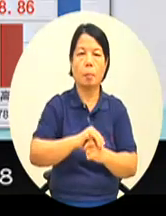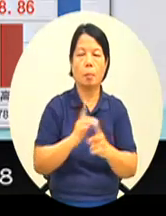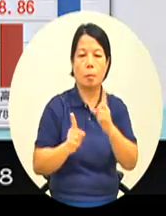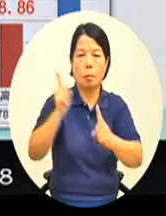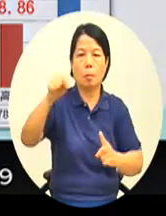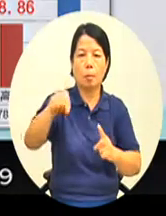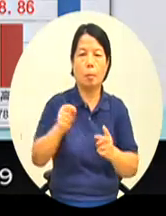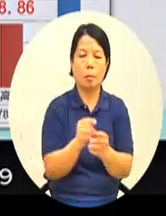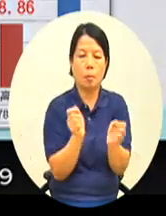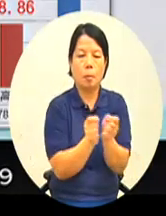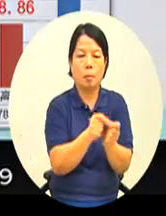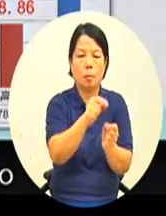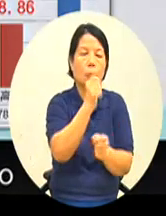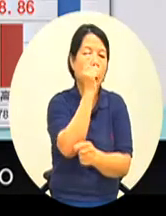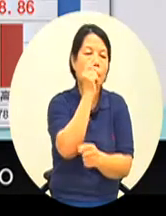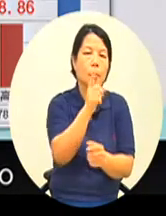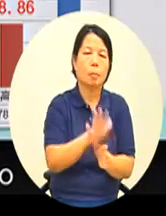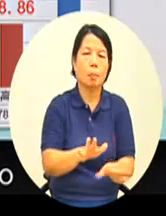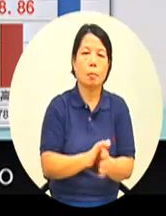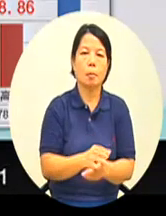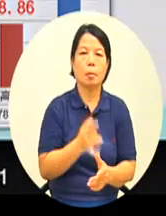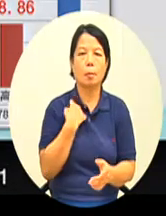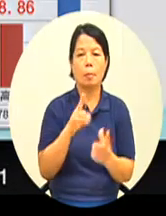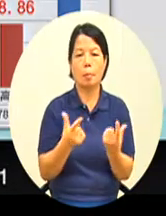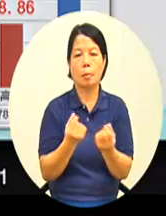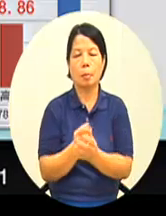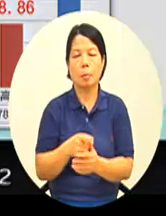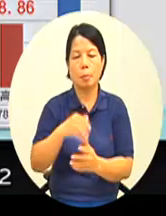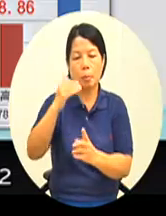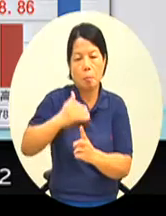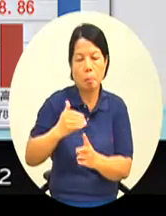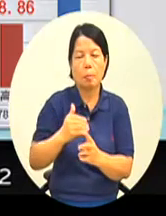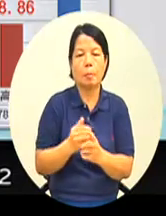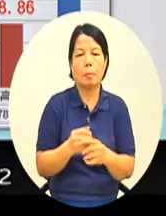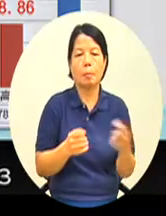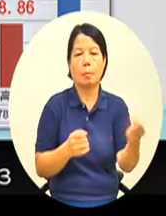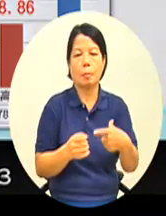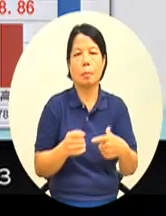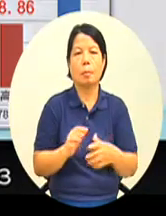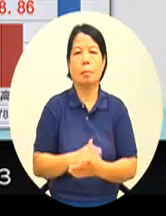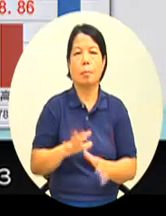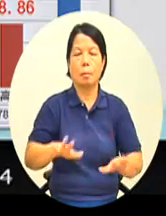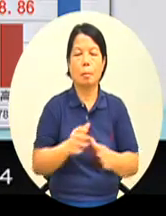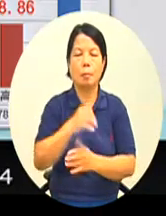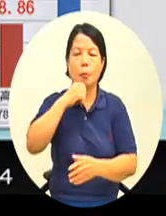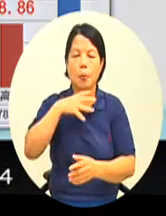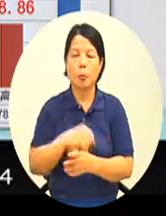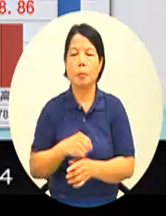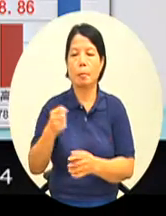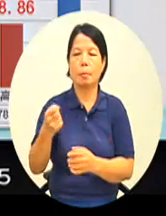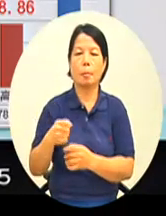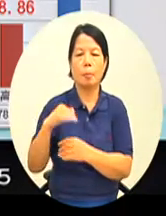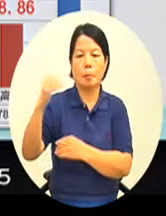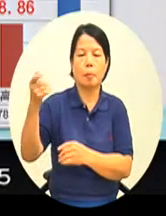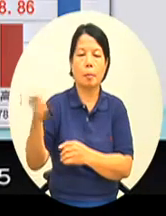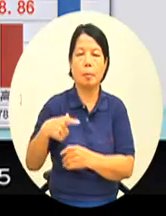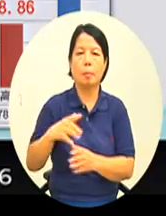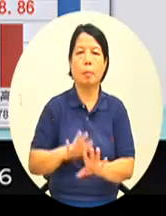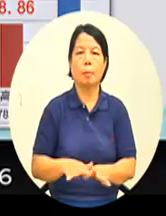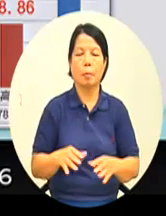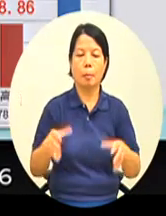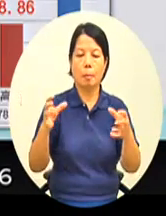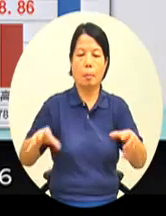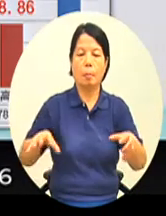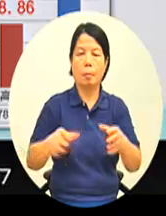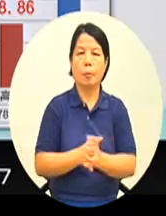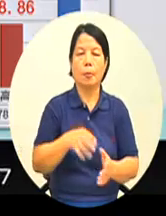的台南来比，我们还是稍微低了一点，而比屏东也还是低了。我们就跟隔壁县市来